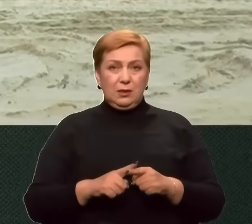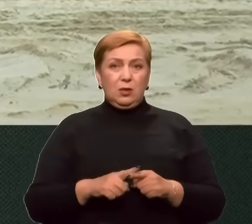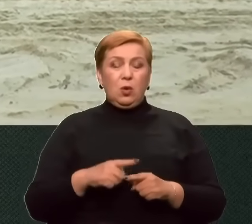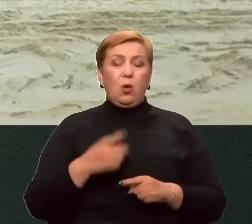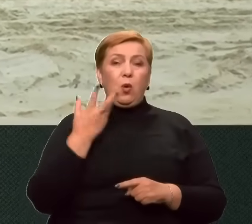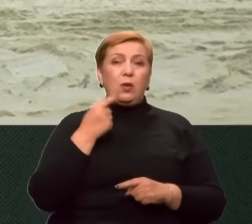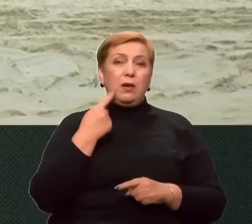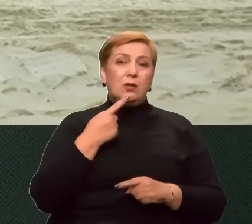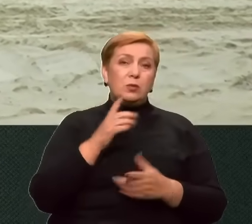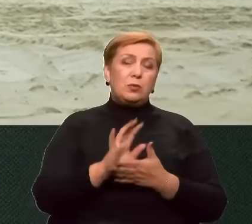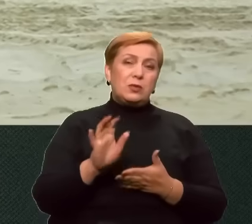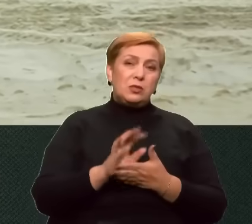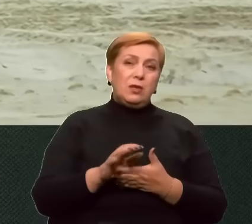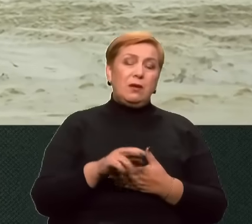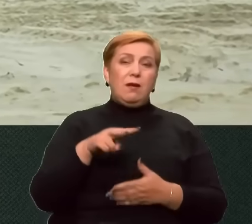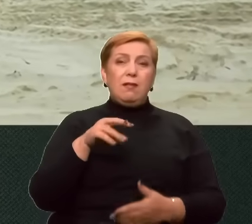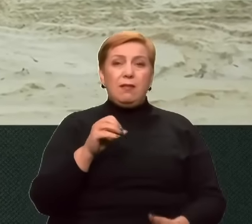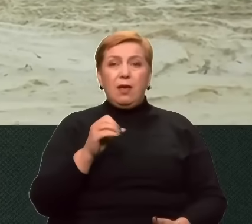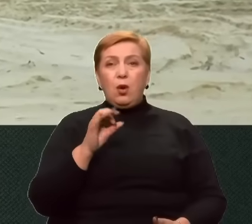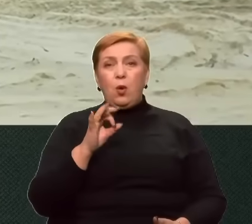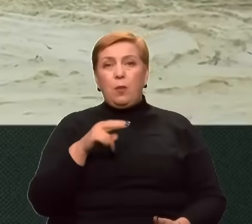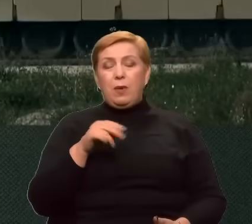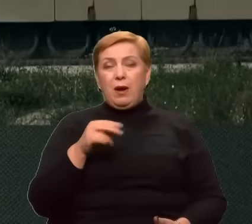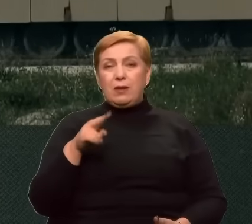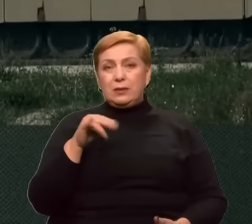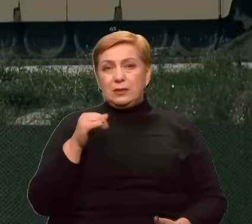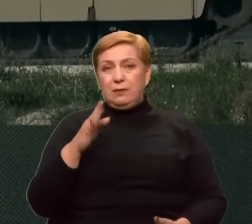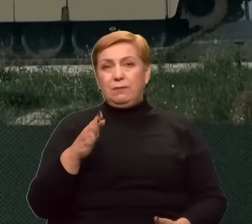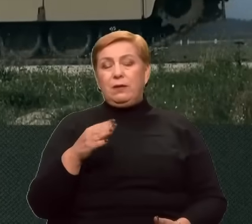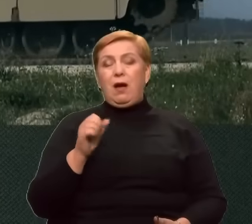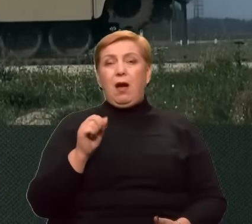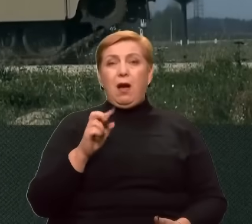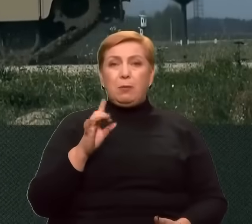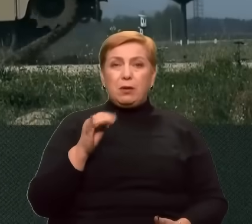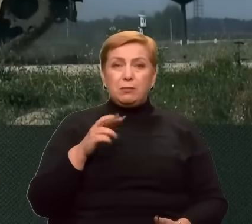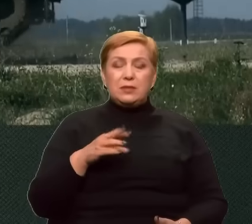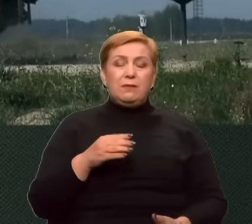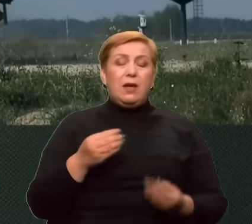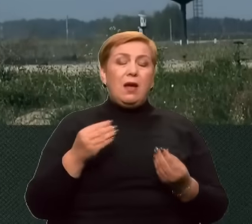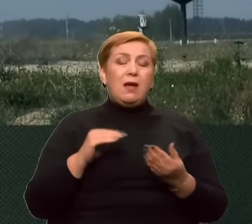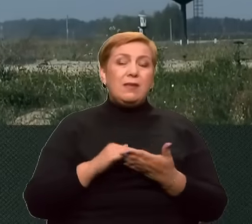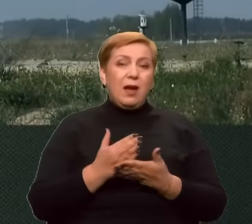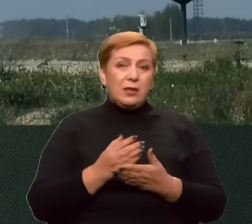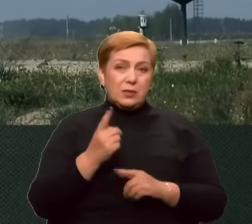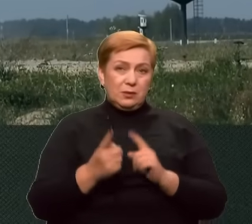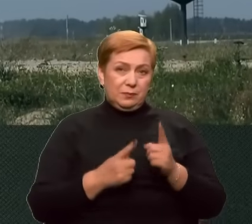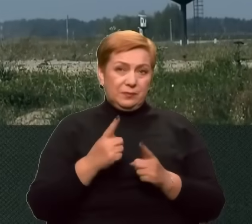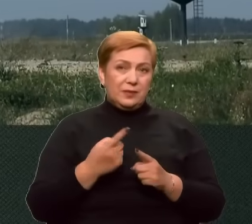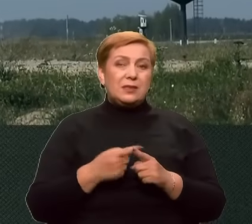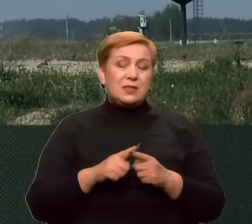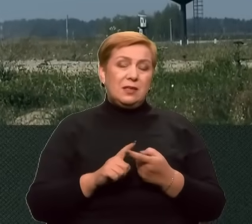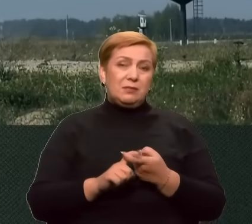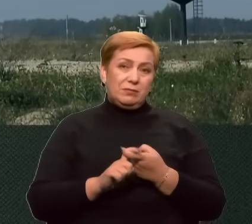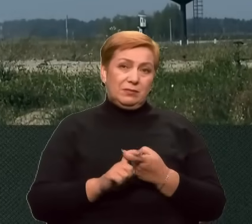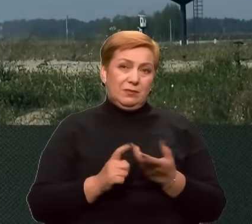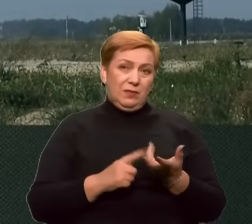то «Леопардів», чи то «Абрамс» якісно змінити, давайте в першу чергу говорити про кількість. Якщо йдеться